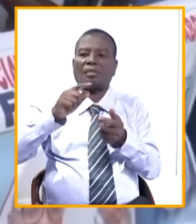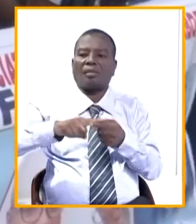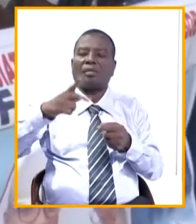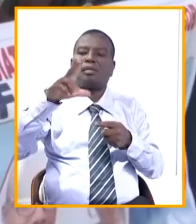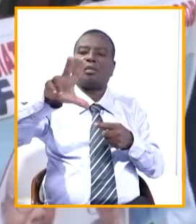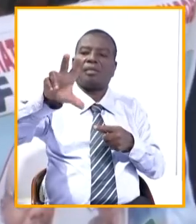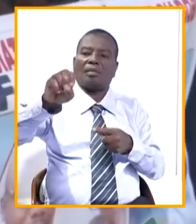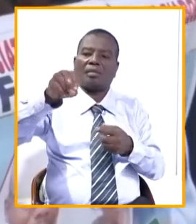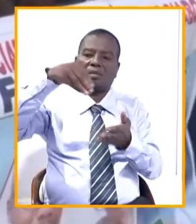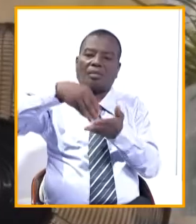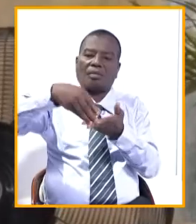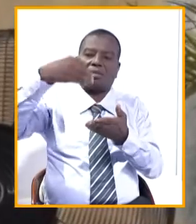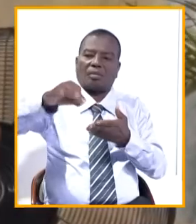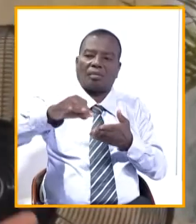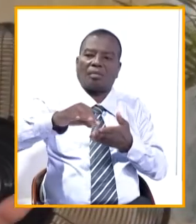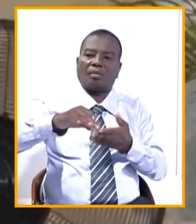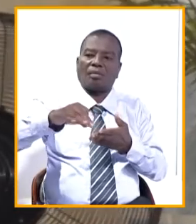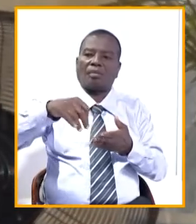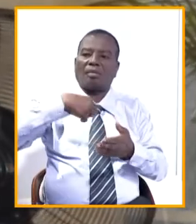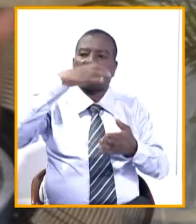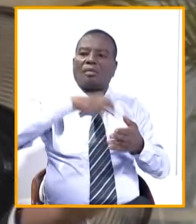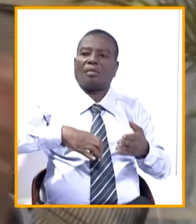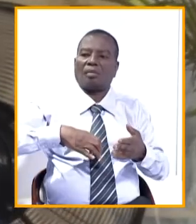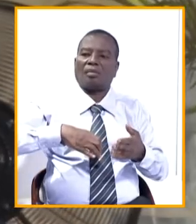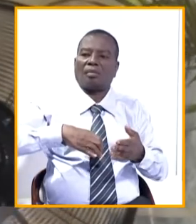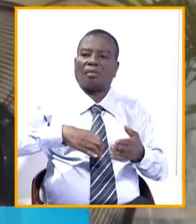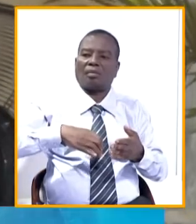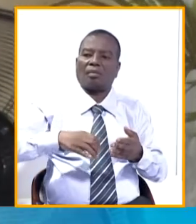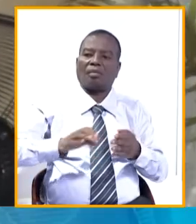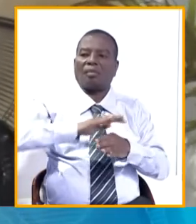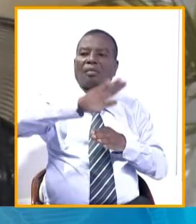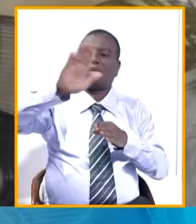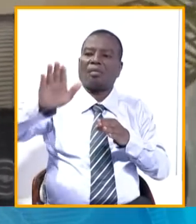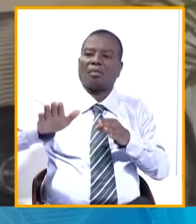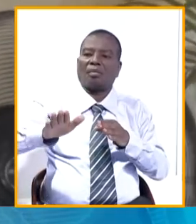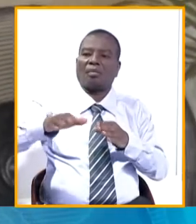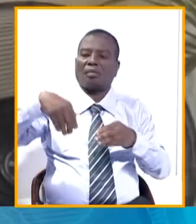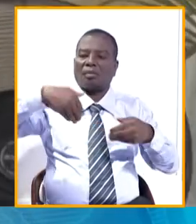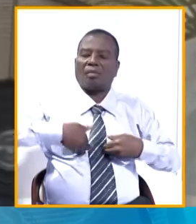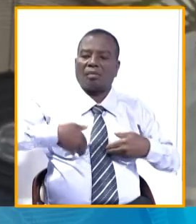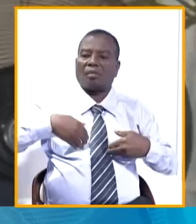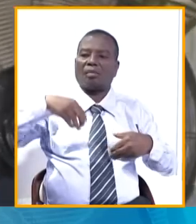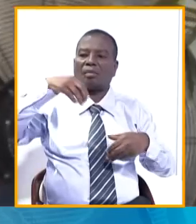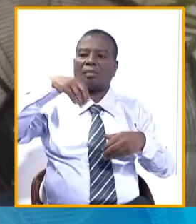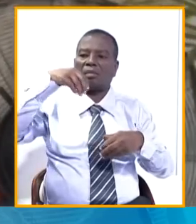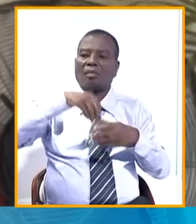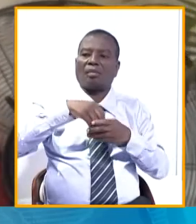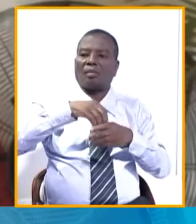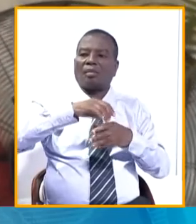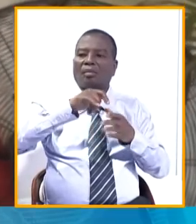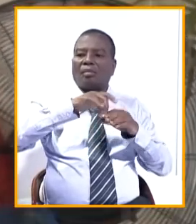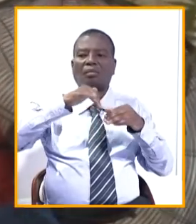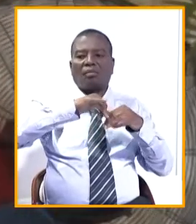Partout, que ces jeunes soient de plus en plus